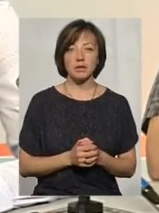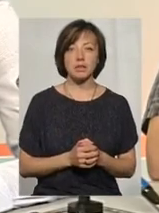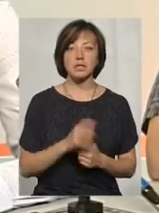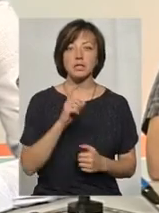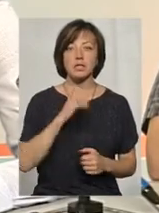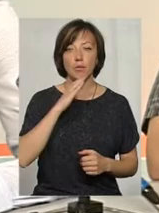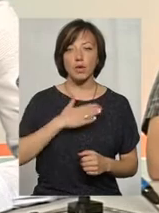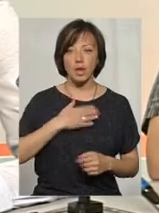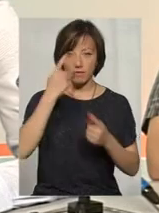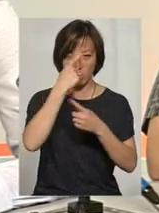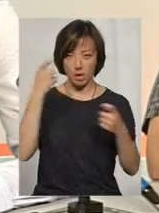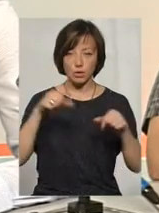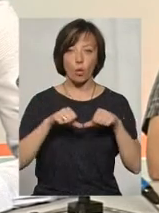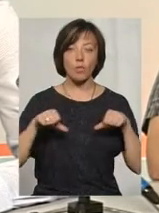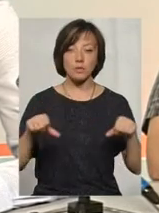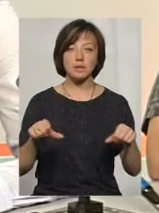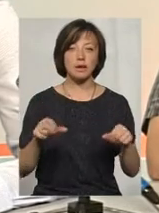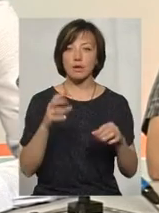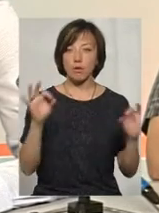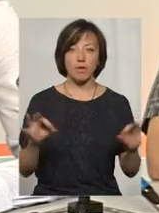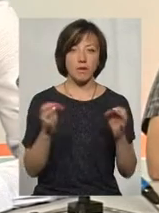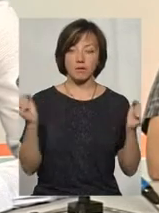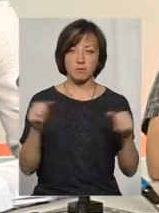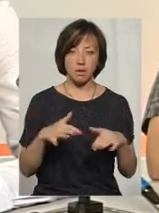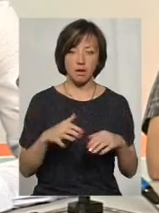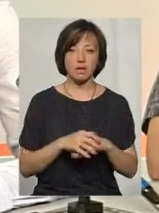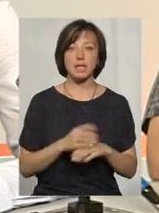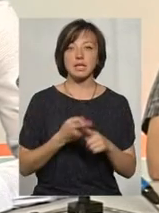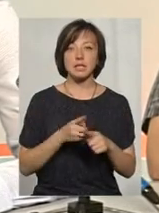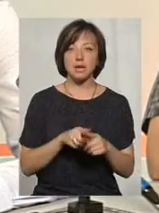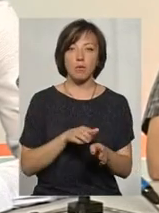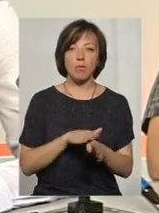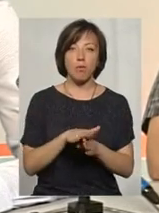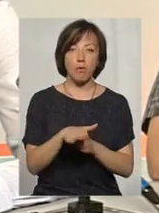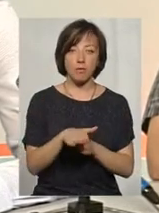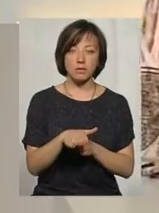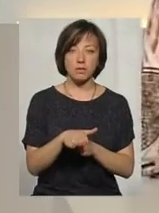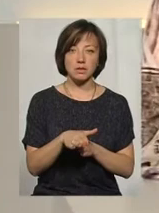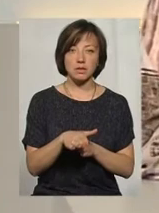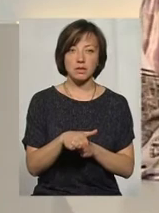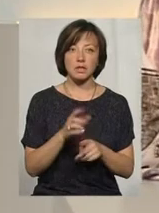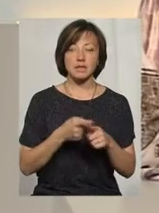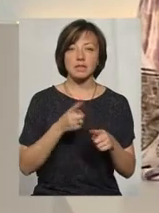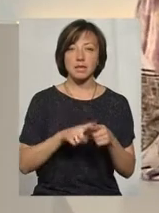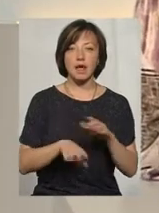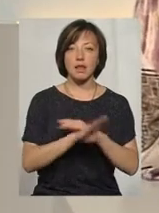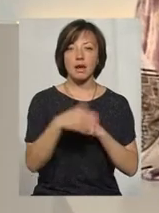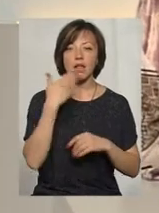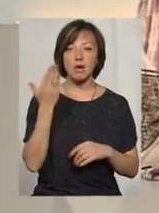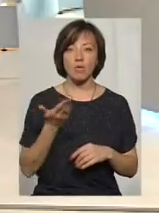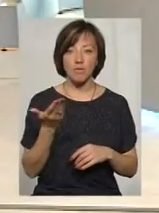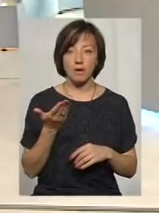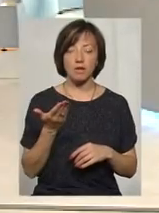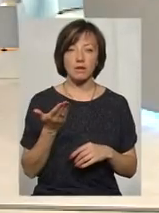За моєю інформацією, комісія навіть жодного разу не збиралася. Тобто це повна профанація. Тобто це декларування, але... В